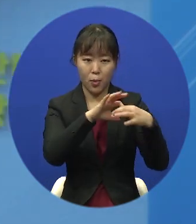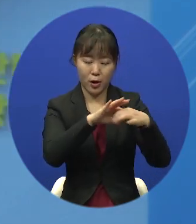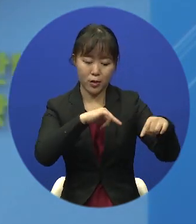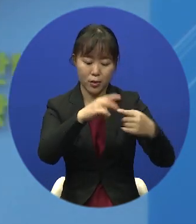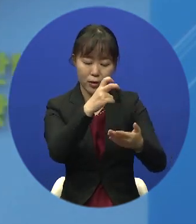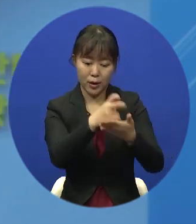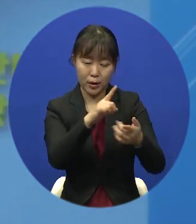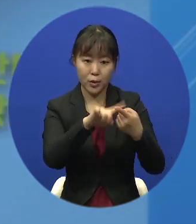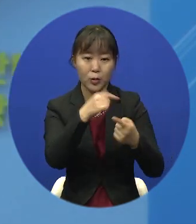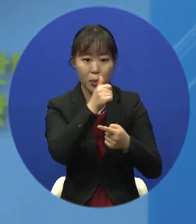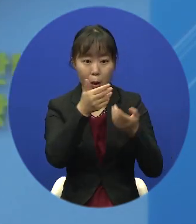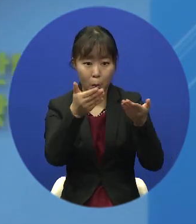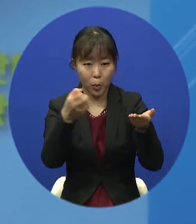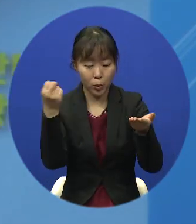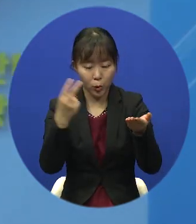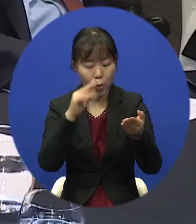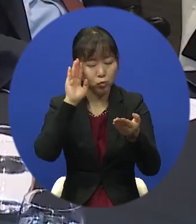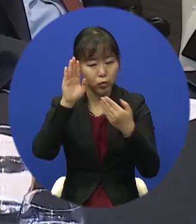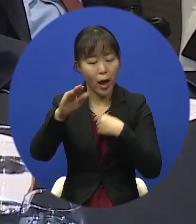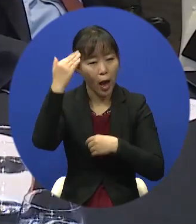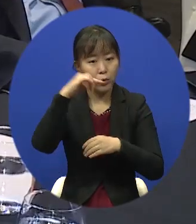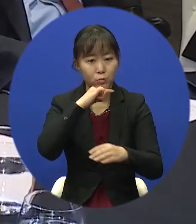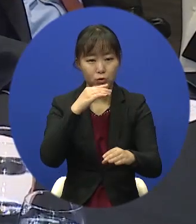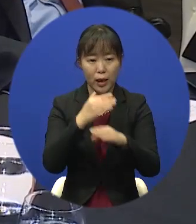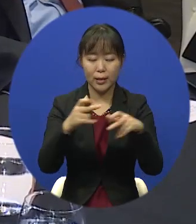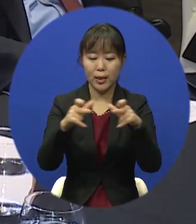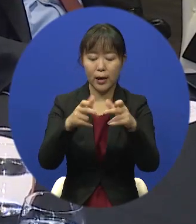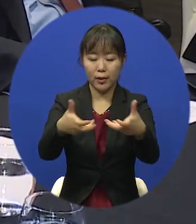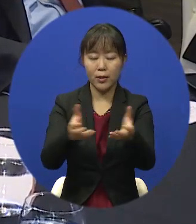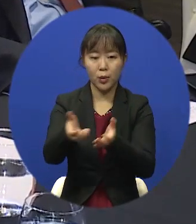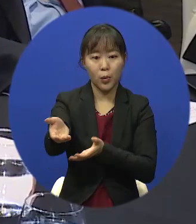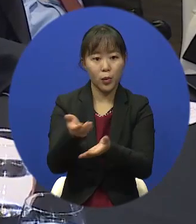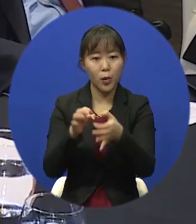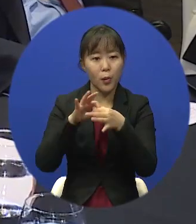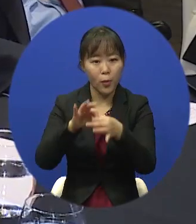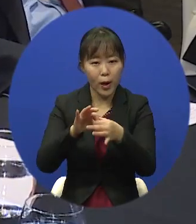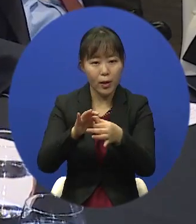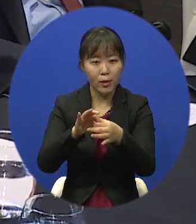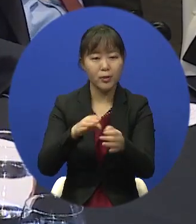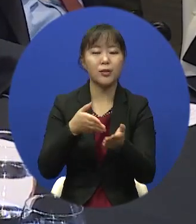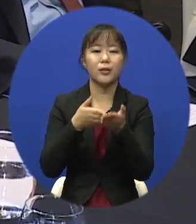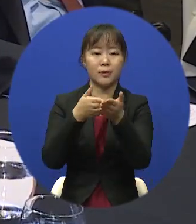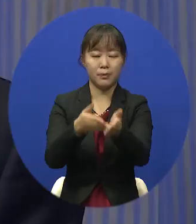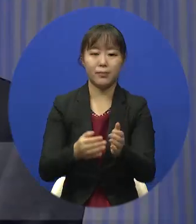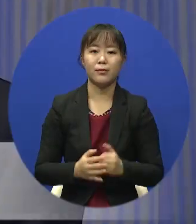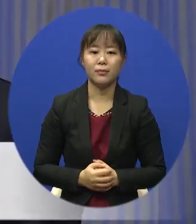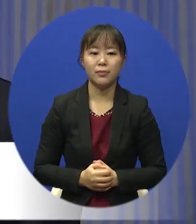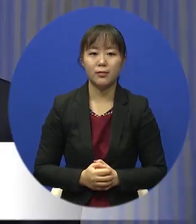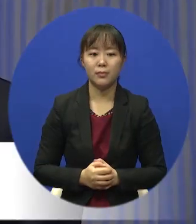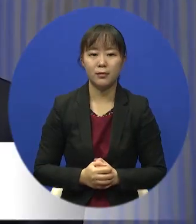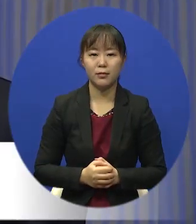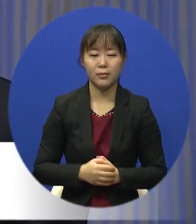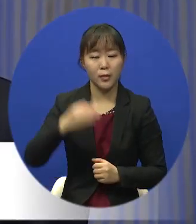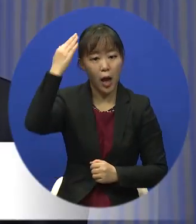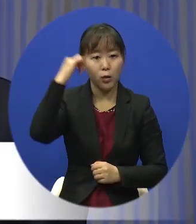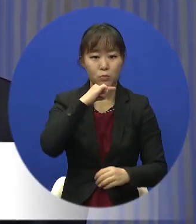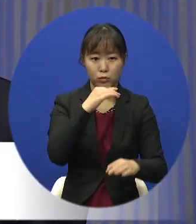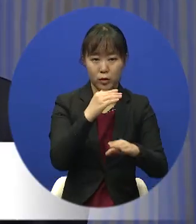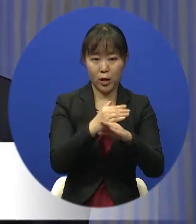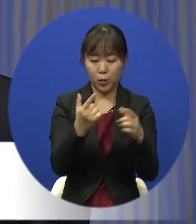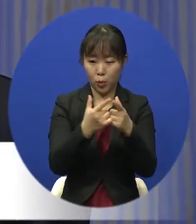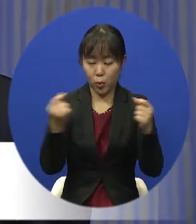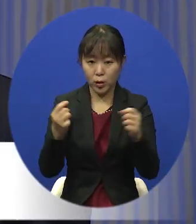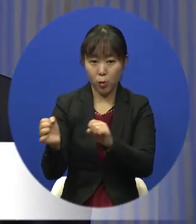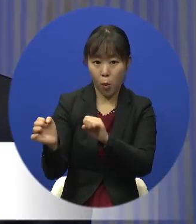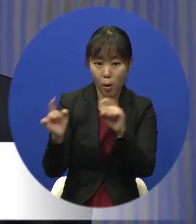정책에 대해 소개했고 향후 남북 장애계단체 교류 방안에 대한 제언을 내놓았습니다. 남과 북 사이의 동질성